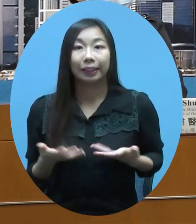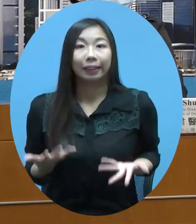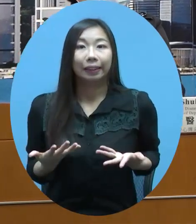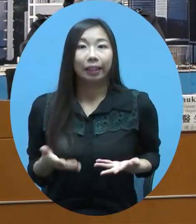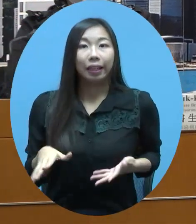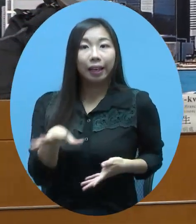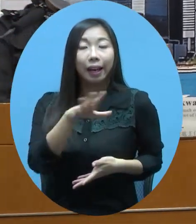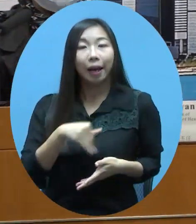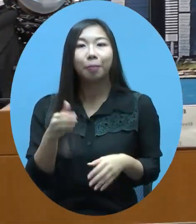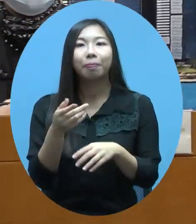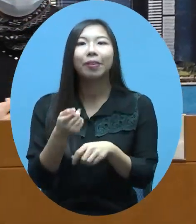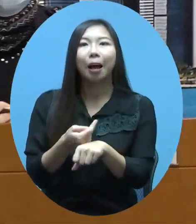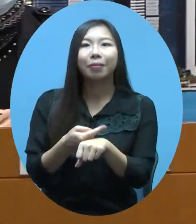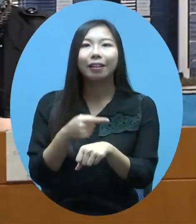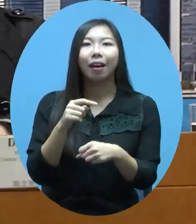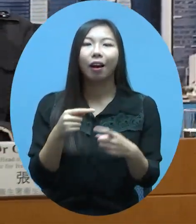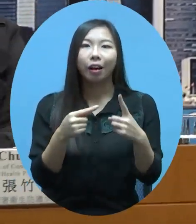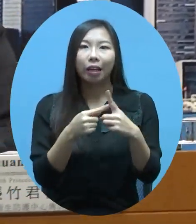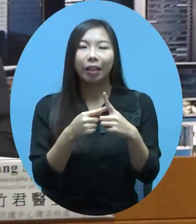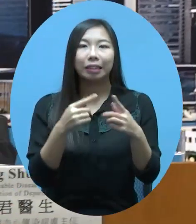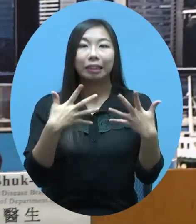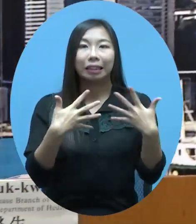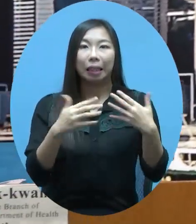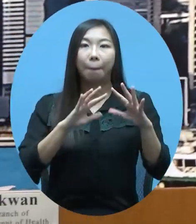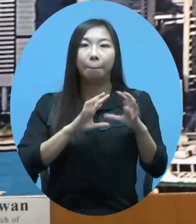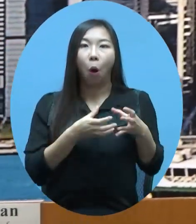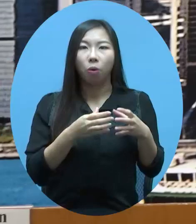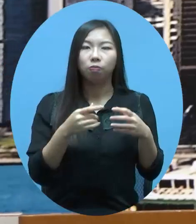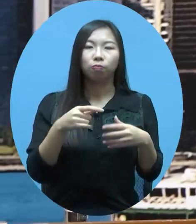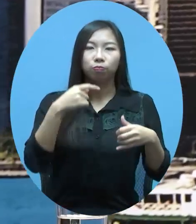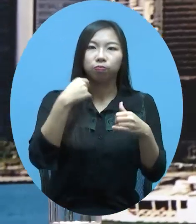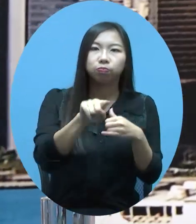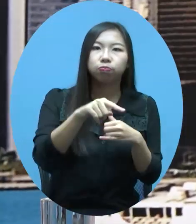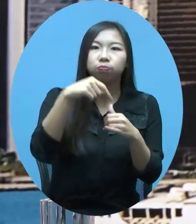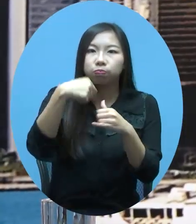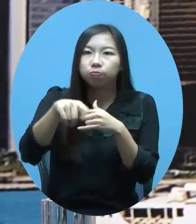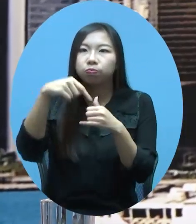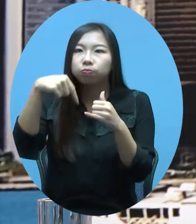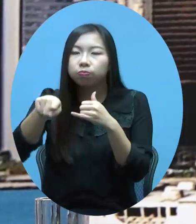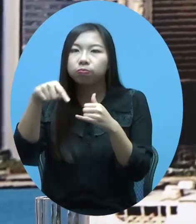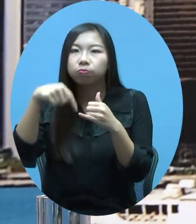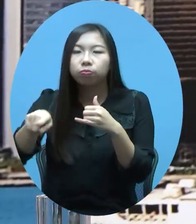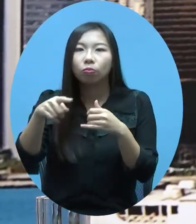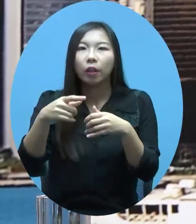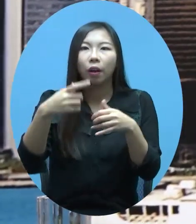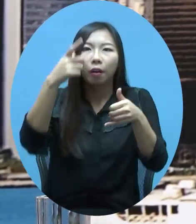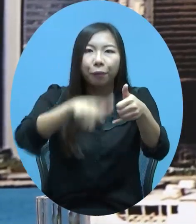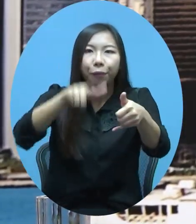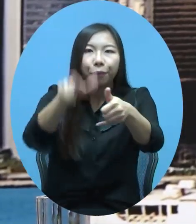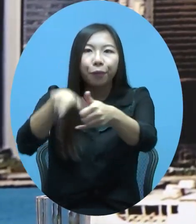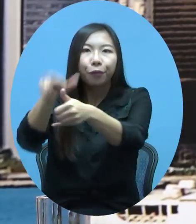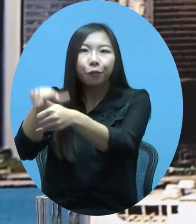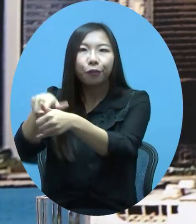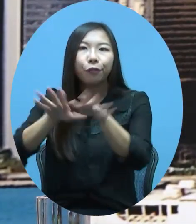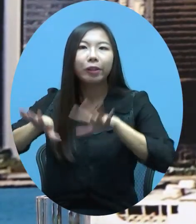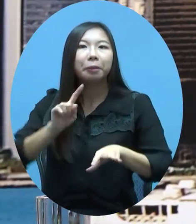係人事部逐個逐個同事咁樣了解緊，究竟佢哋即係個別嘅情況。咁所以喺呢度咧，其實